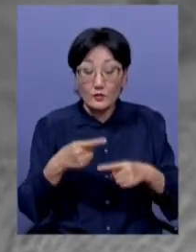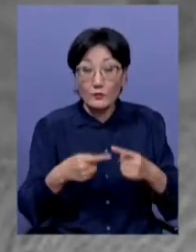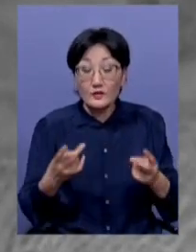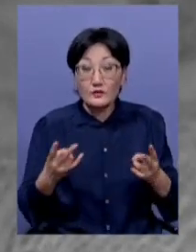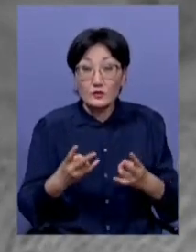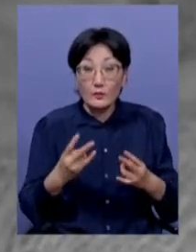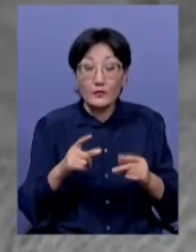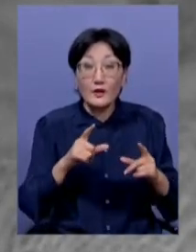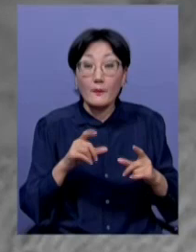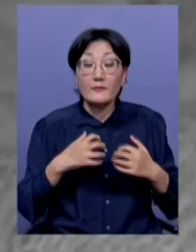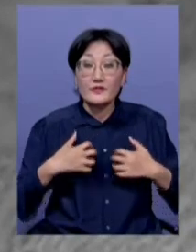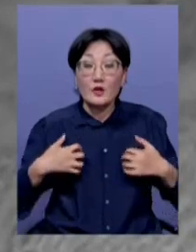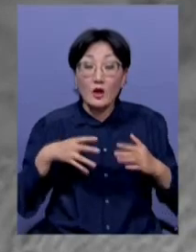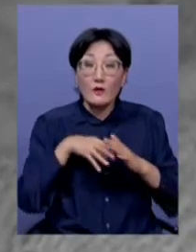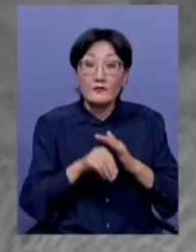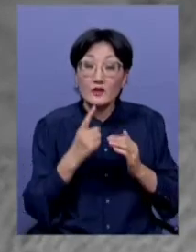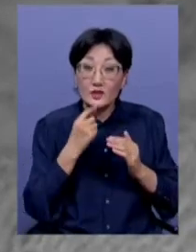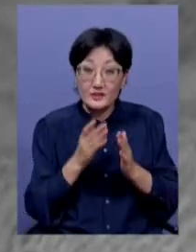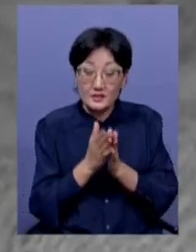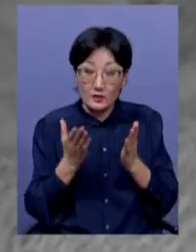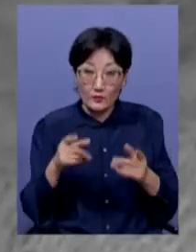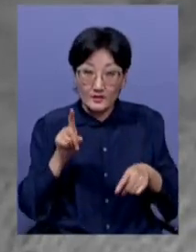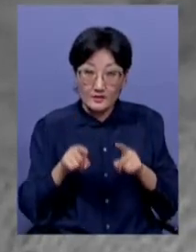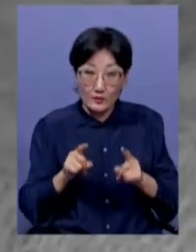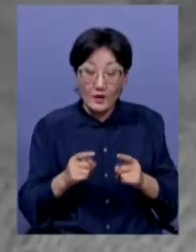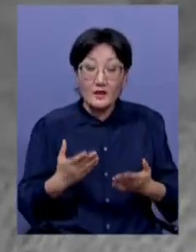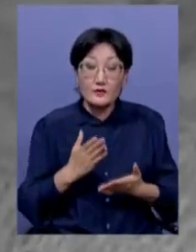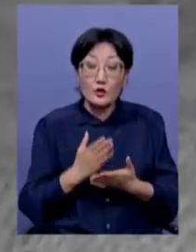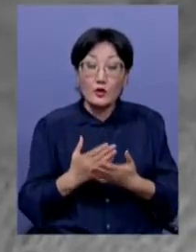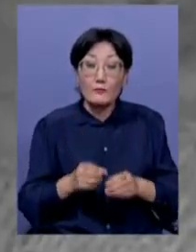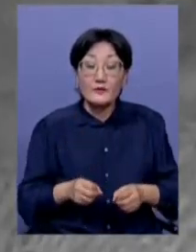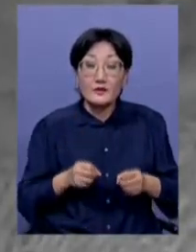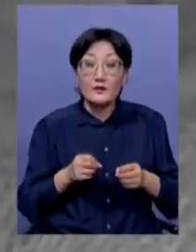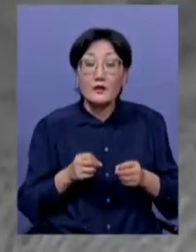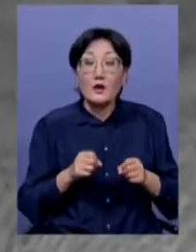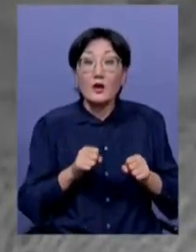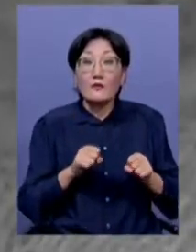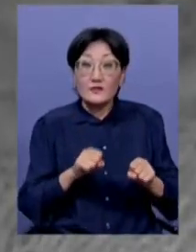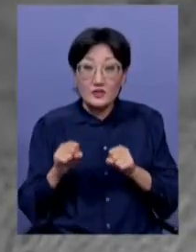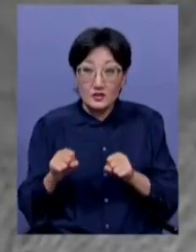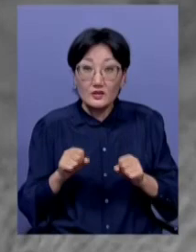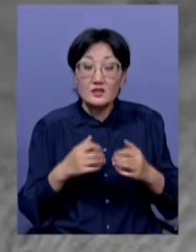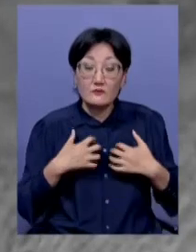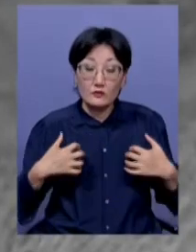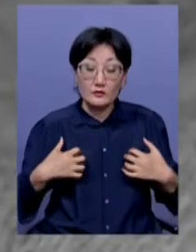отметить, что снежный барс занесен в Красную книгу редких и находящихся под угрозой исчезновения животных.